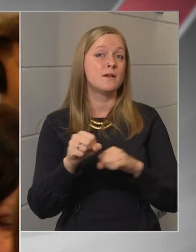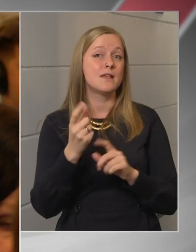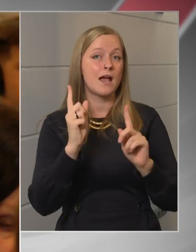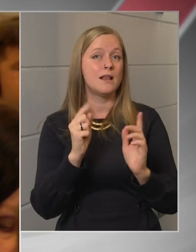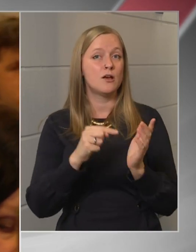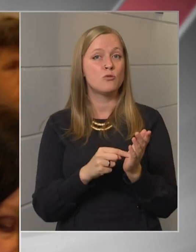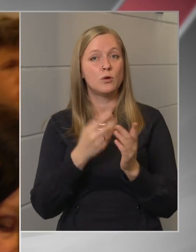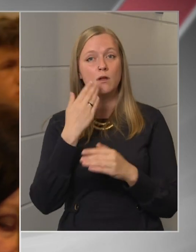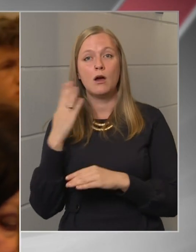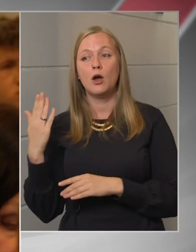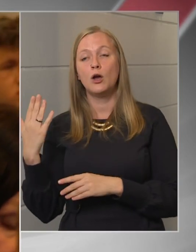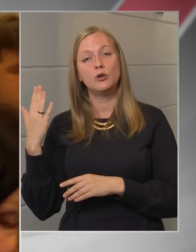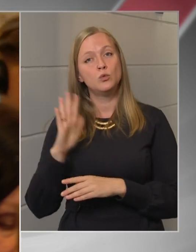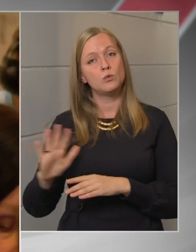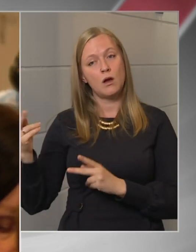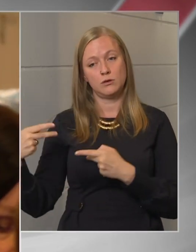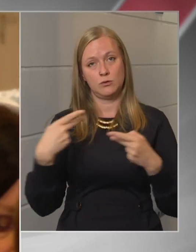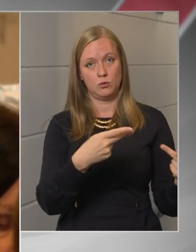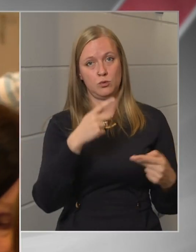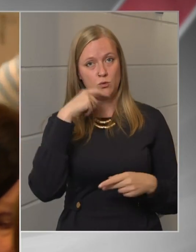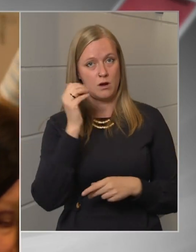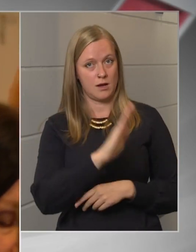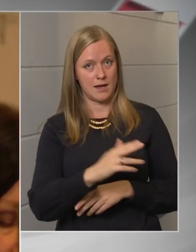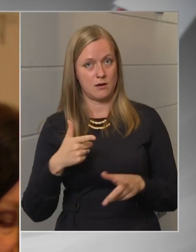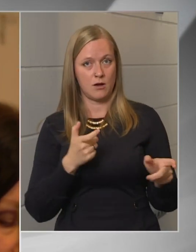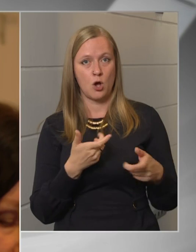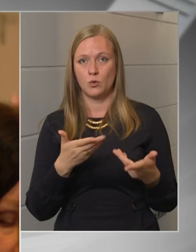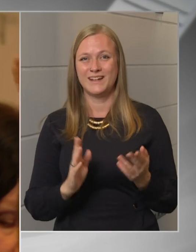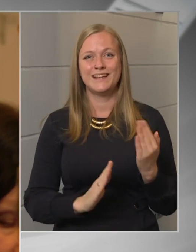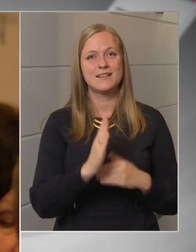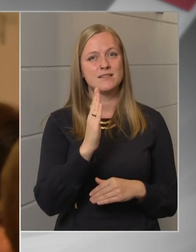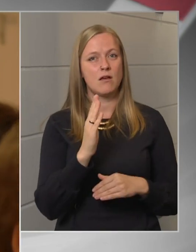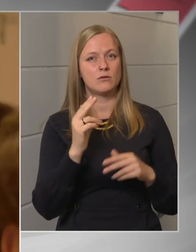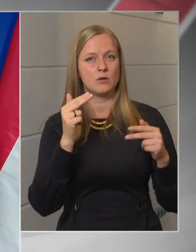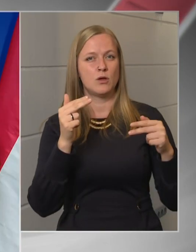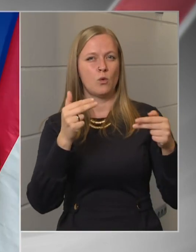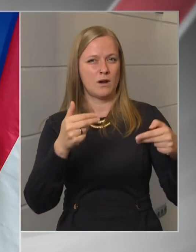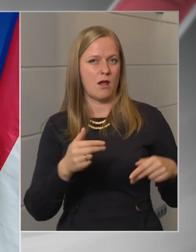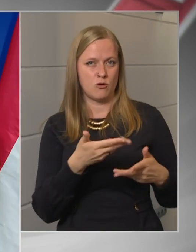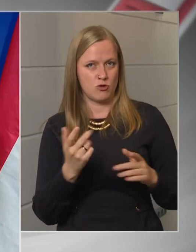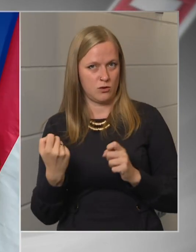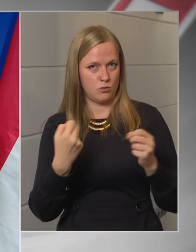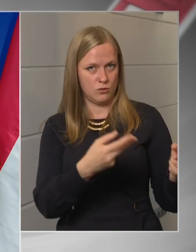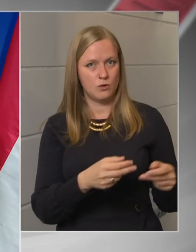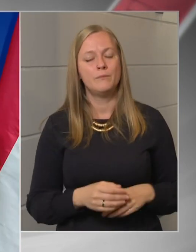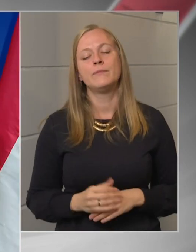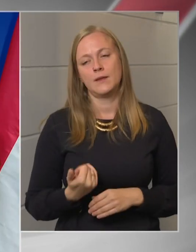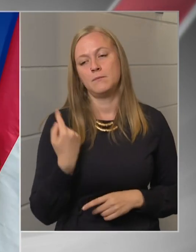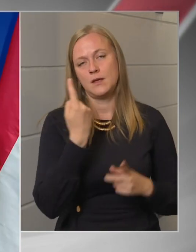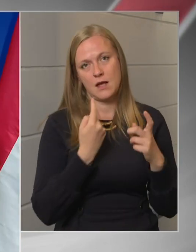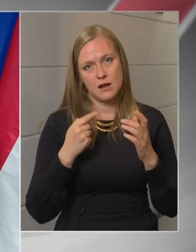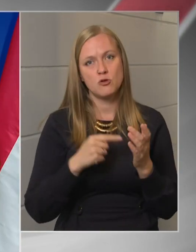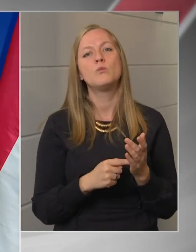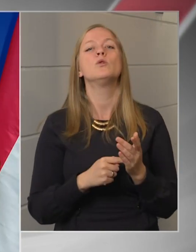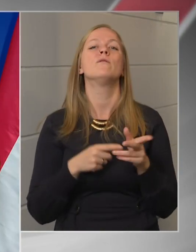nyugat fegyvereket küld, ugye Ukrajnába akkor Észak-Korea se küldjen Oroszországra. Természetesen a mi álláspontunk az az, hogy fegyverekkel a háborút